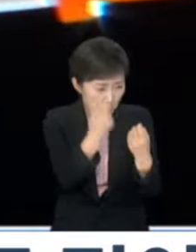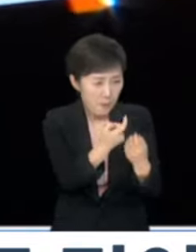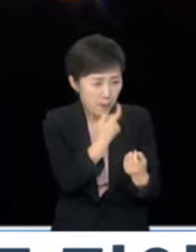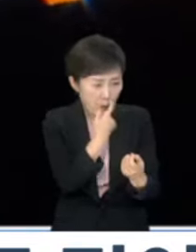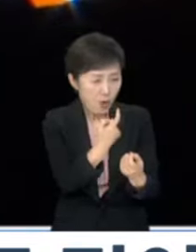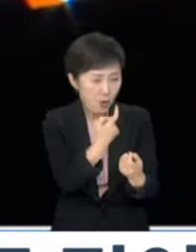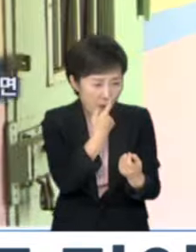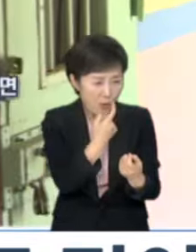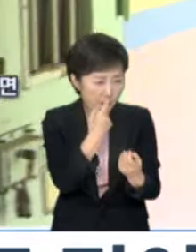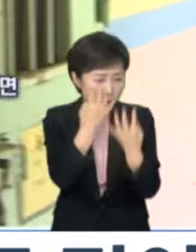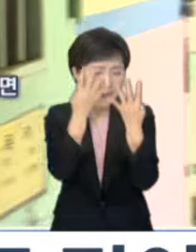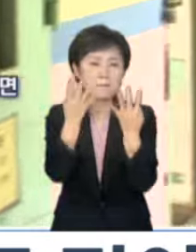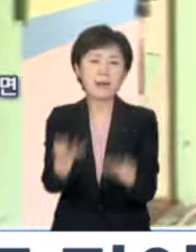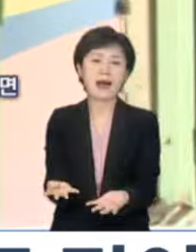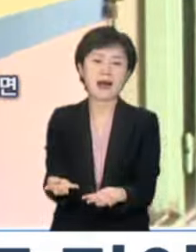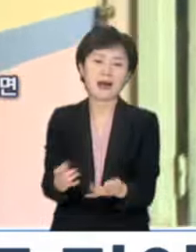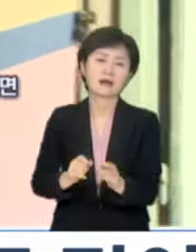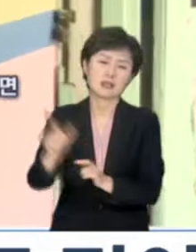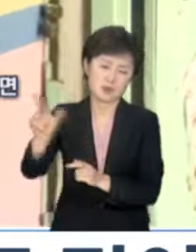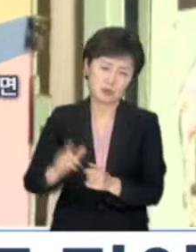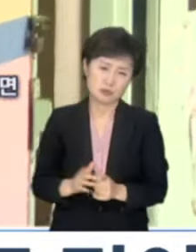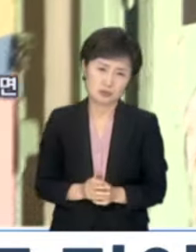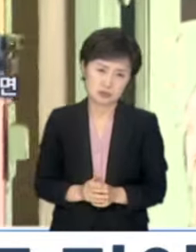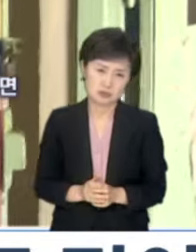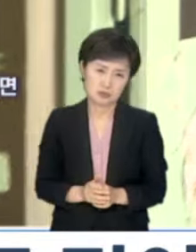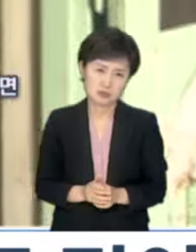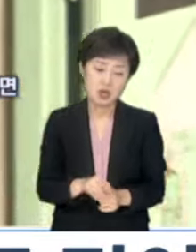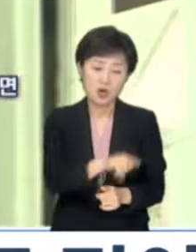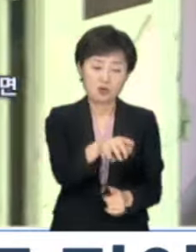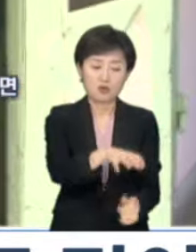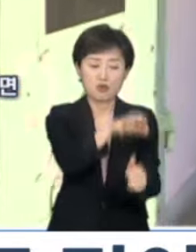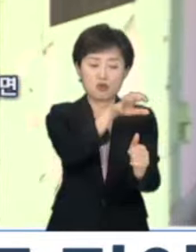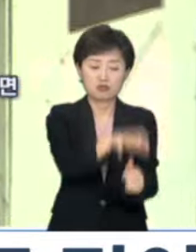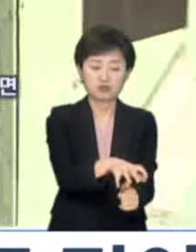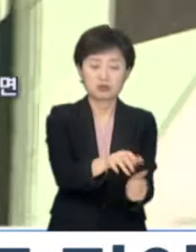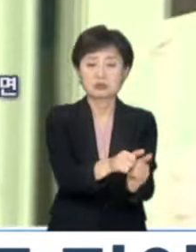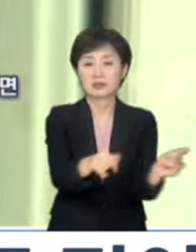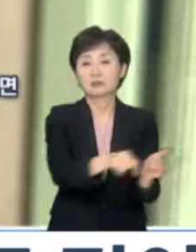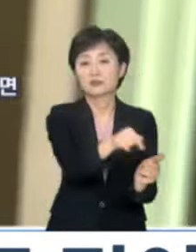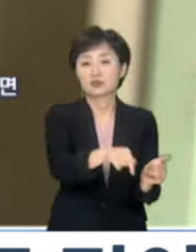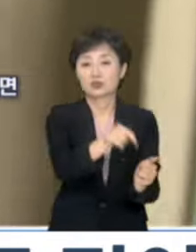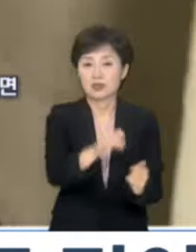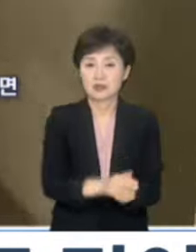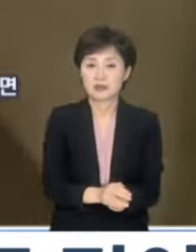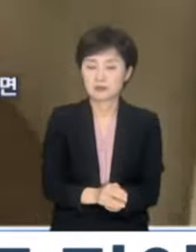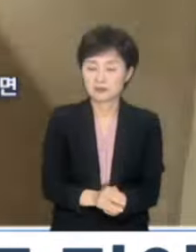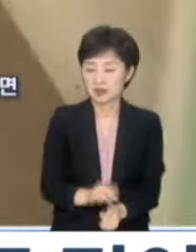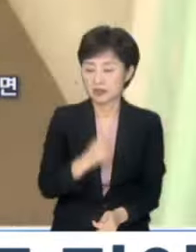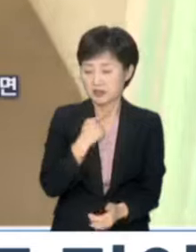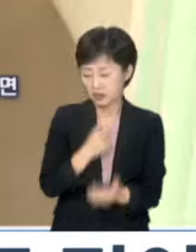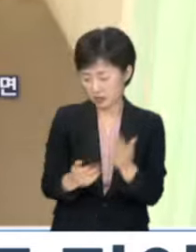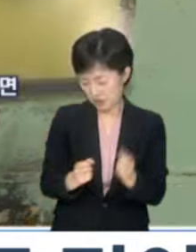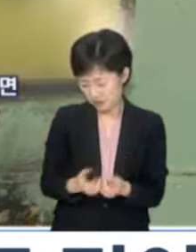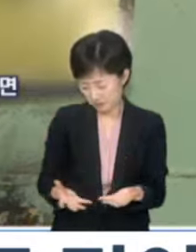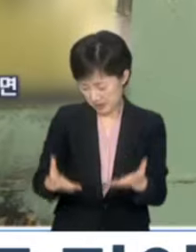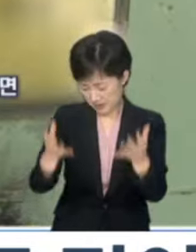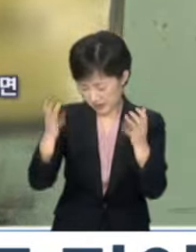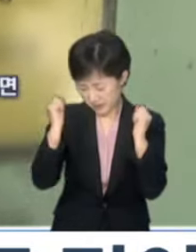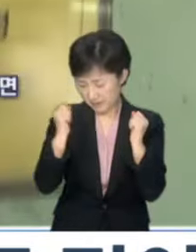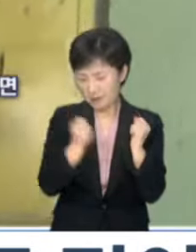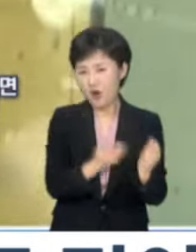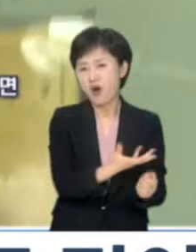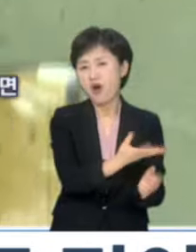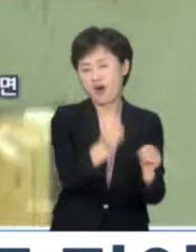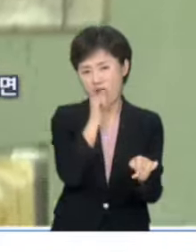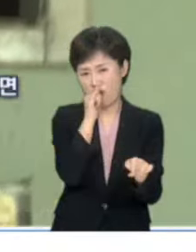그 안에 구치소에서 수감 중인 이제 수감인들 중에서는 이른바 원로라고 불리는 마약 사범집에서